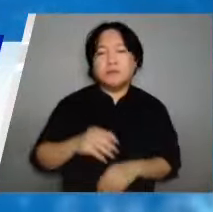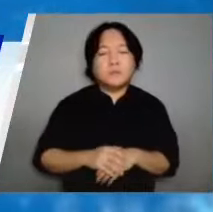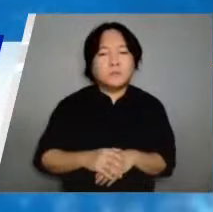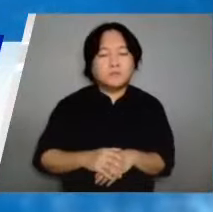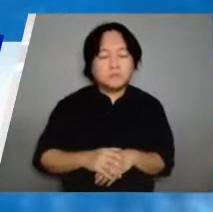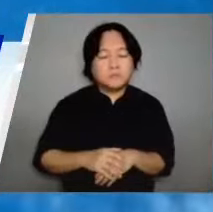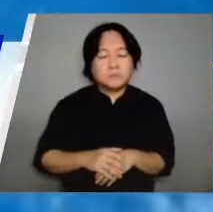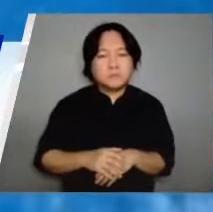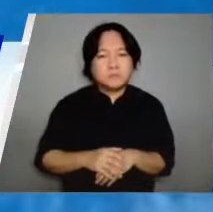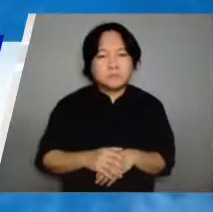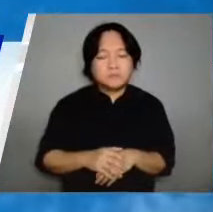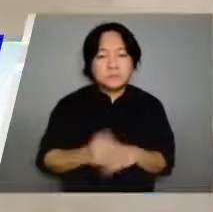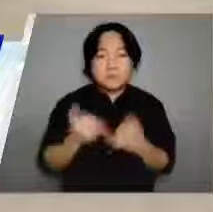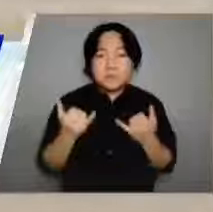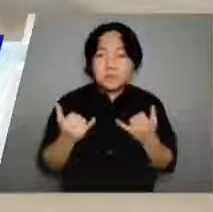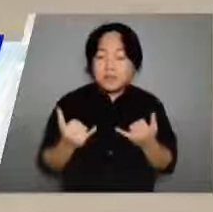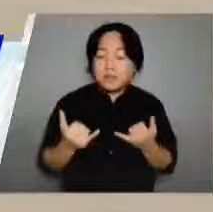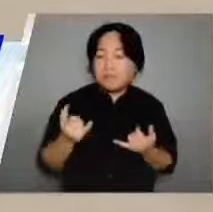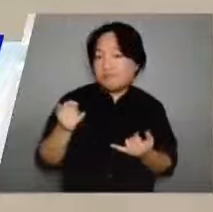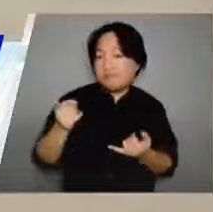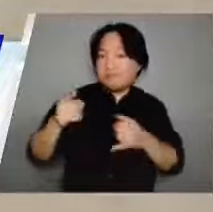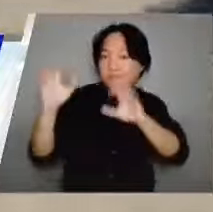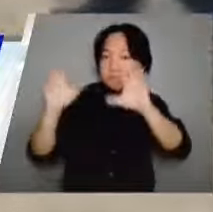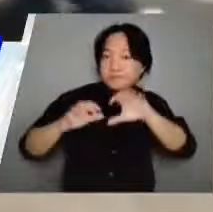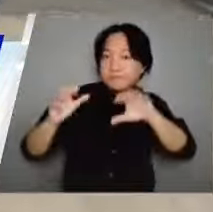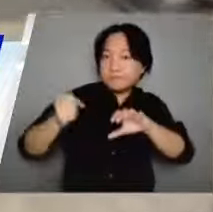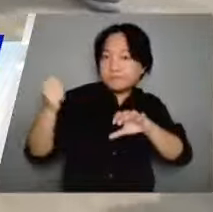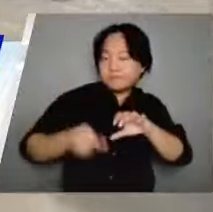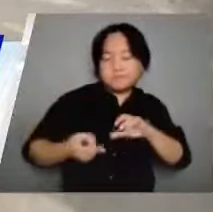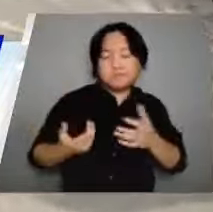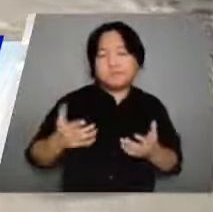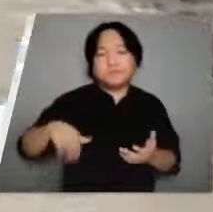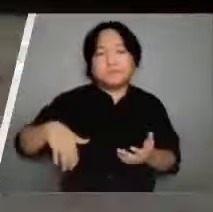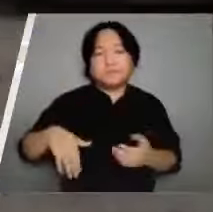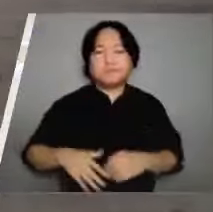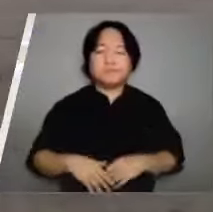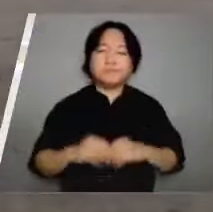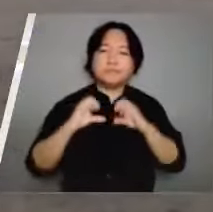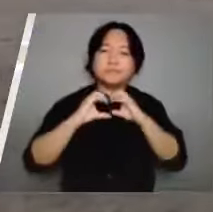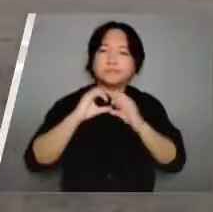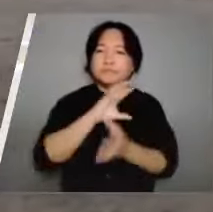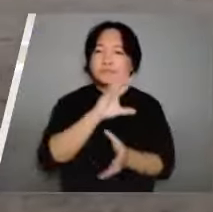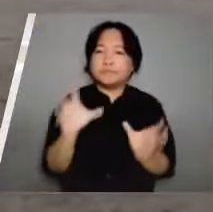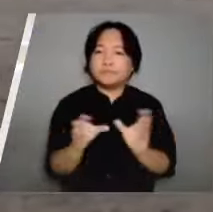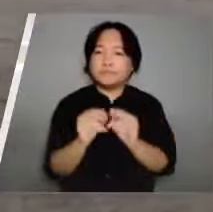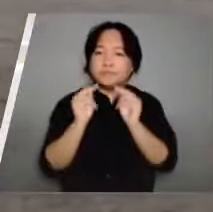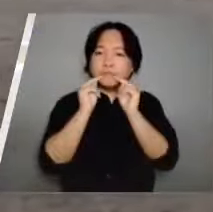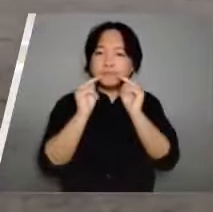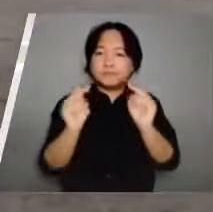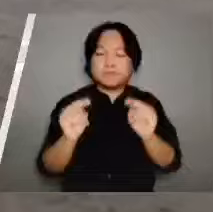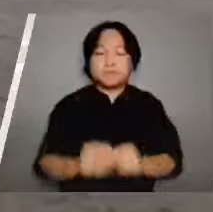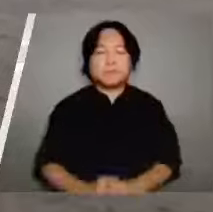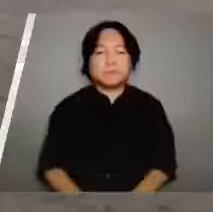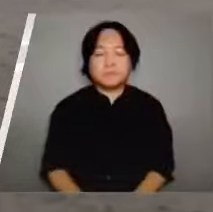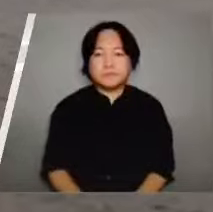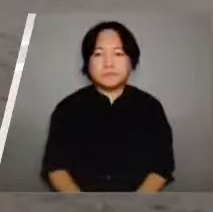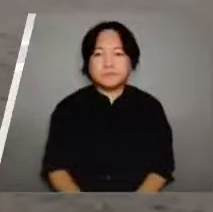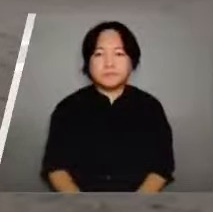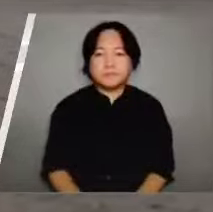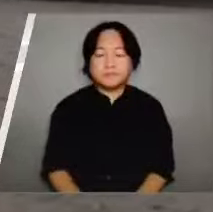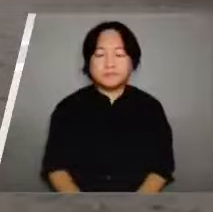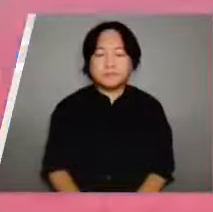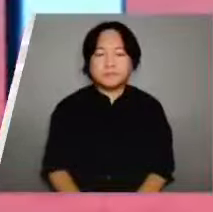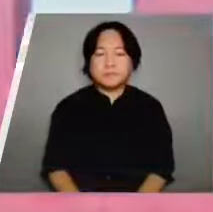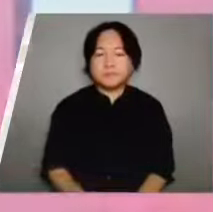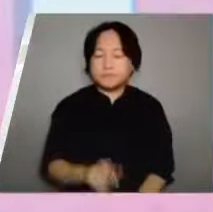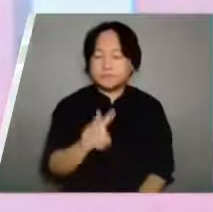pa ang tsansang maging bagyo ito. Para sa GMA Integrated News, ako si Paul Hernandez ng GMA Regional TV, Balitang Southern Tagalog,